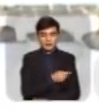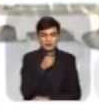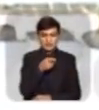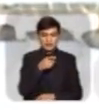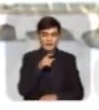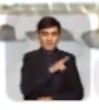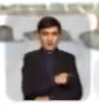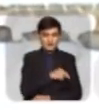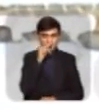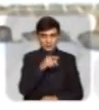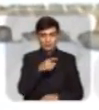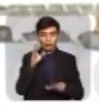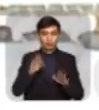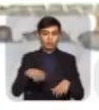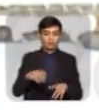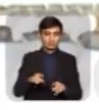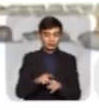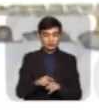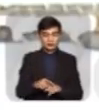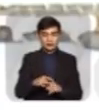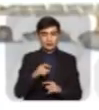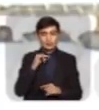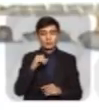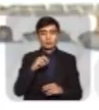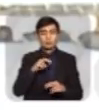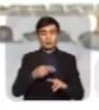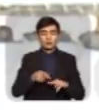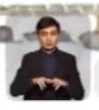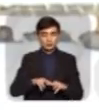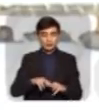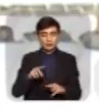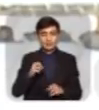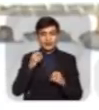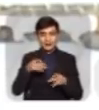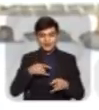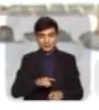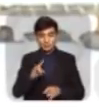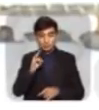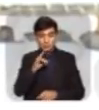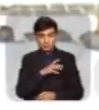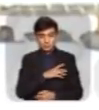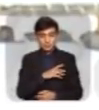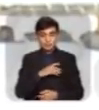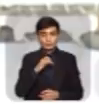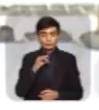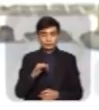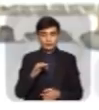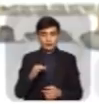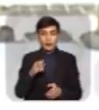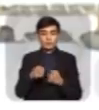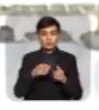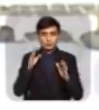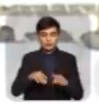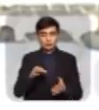врачей. Потому что как только родился ребенок, еще в операционной